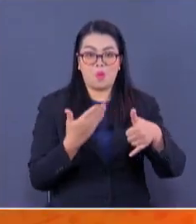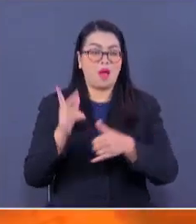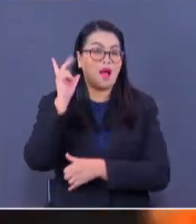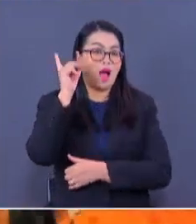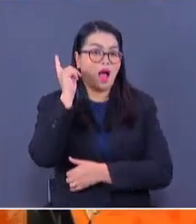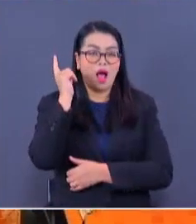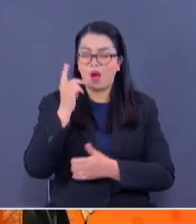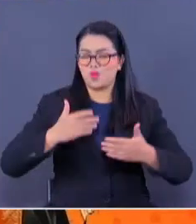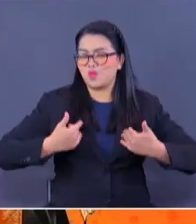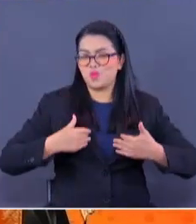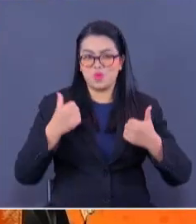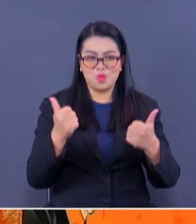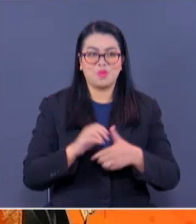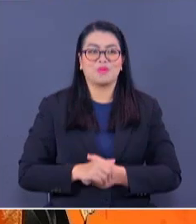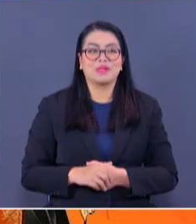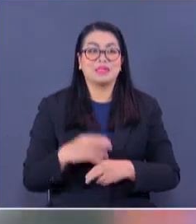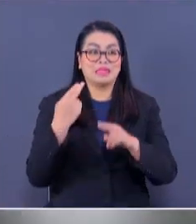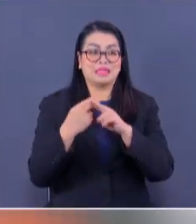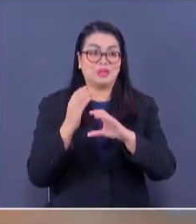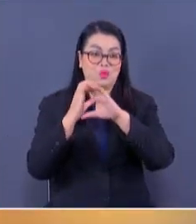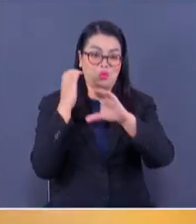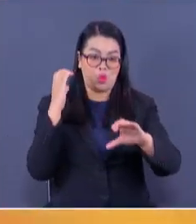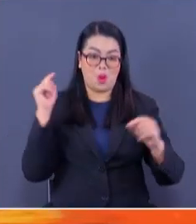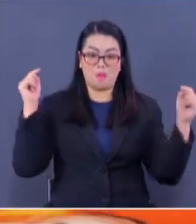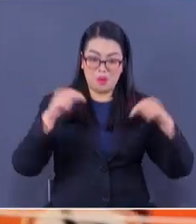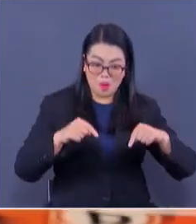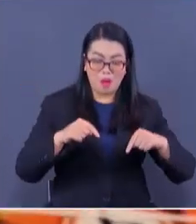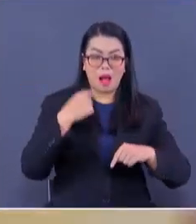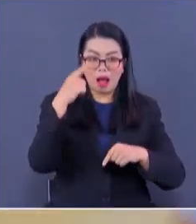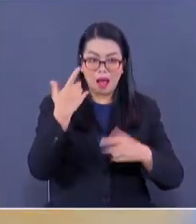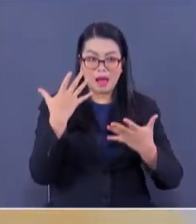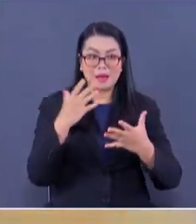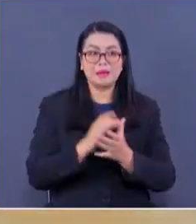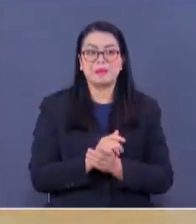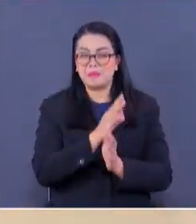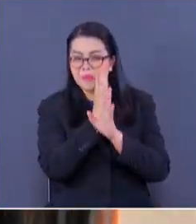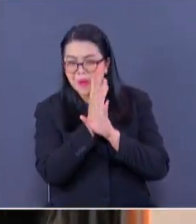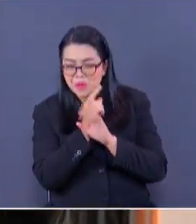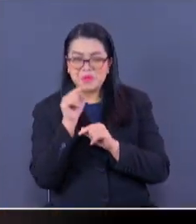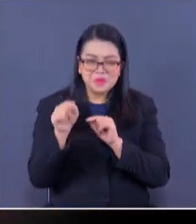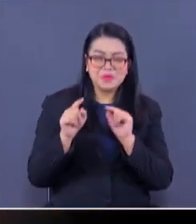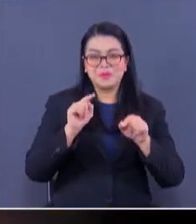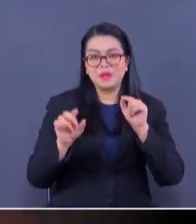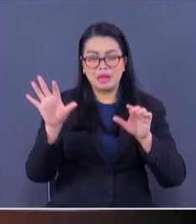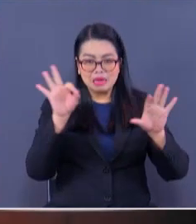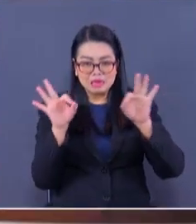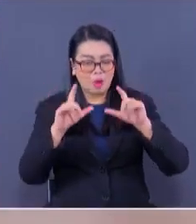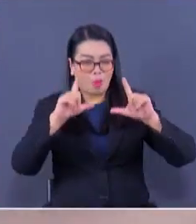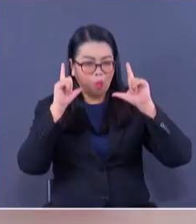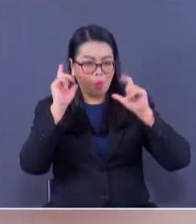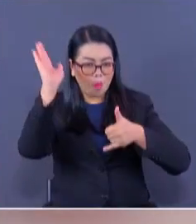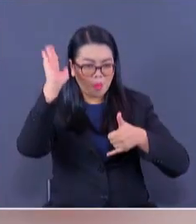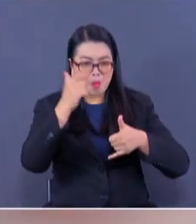ไรตี้สุดซีดในชื่อทัวร์มาลงภายใต้คอนเซ็ปต์ใครไม่มงเราไม่เมางานนี้ก็ได้ดึงตัวตึงตัวท็อปของว